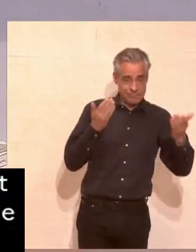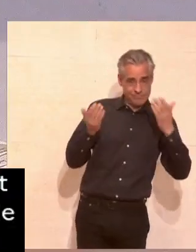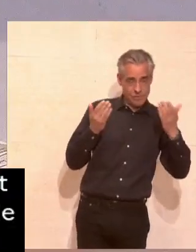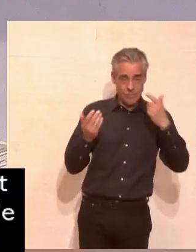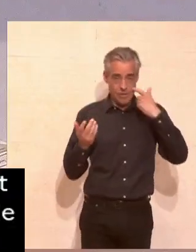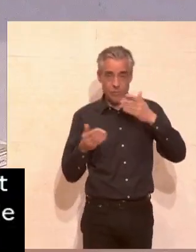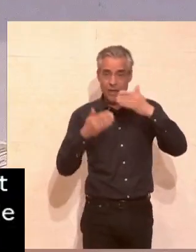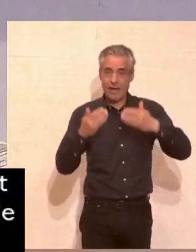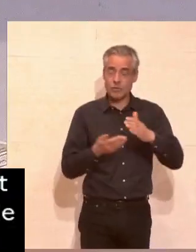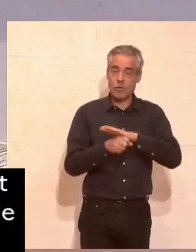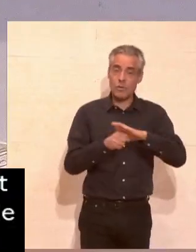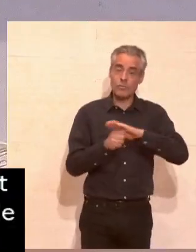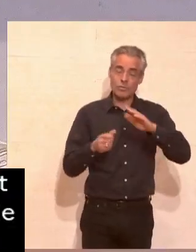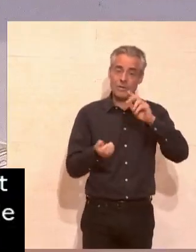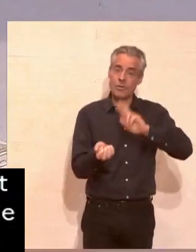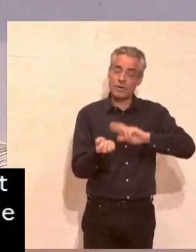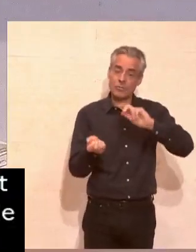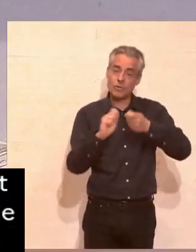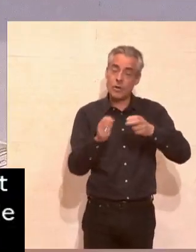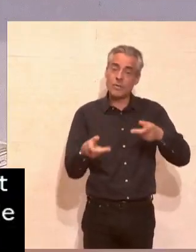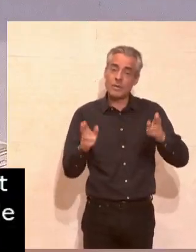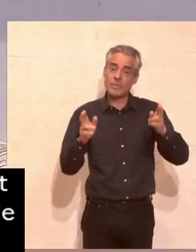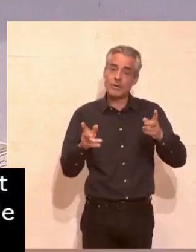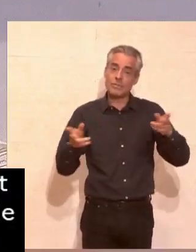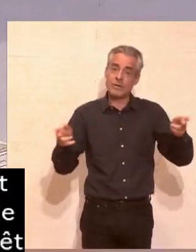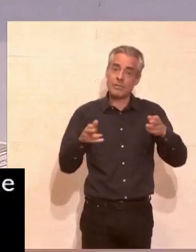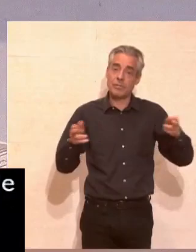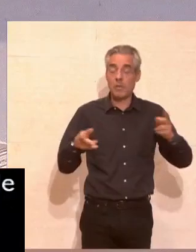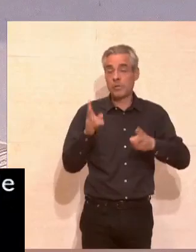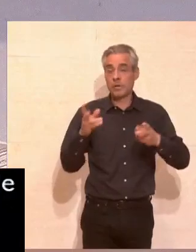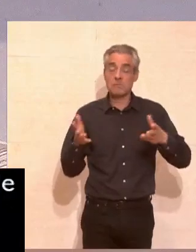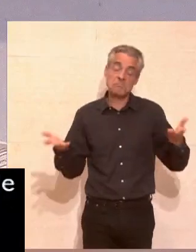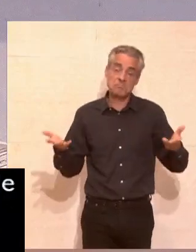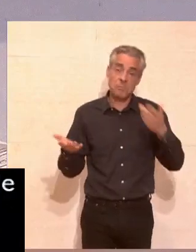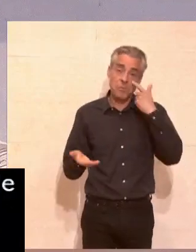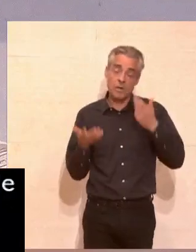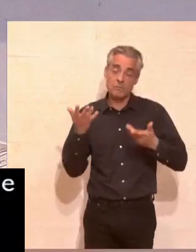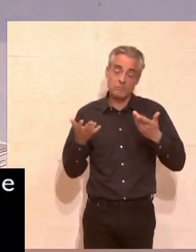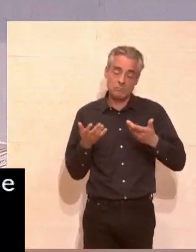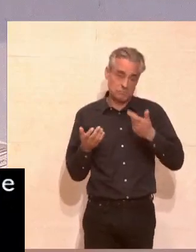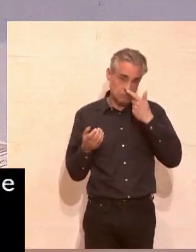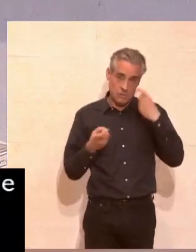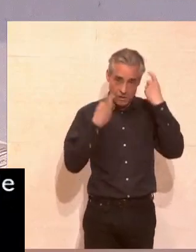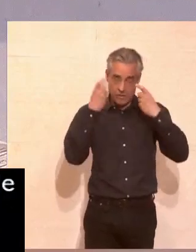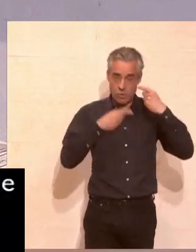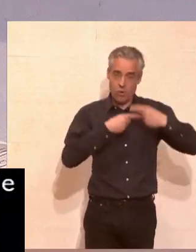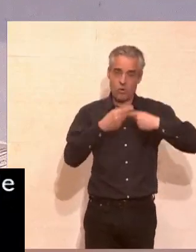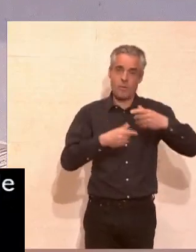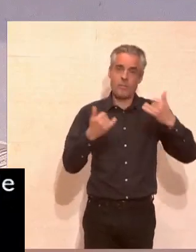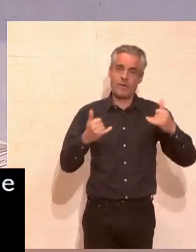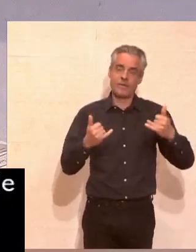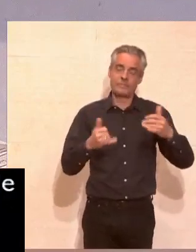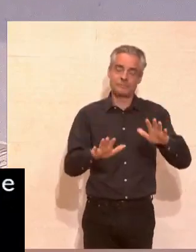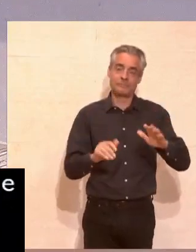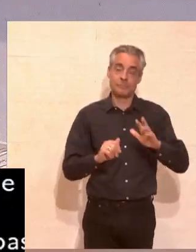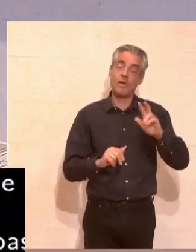qu'on arrête complètement ou est-ce qu'on change aussi la période de temps que c'est fait? Bref, je pense que on n'a pas encore tout à fait de